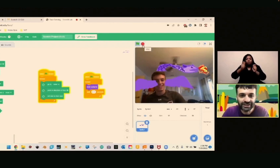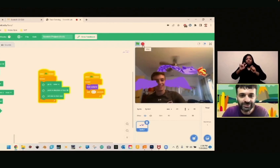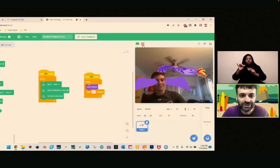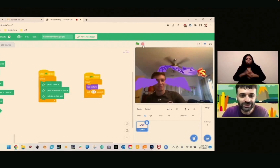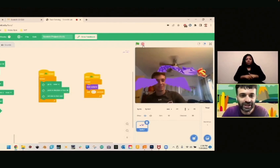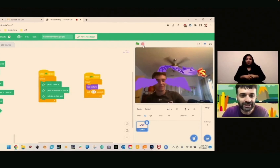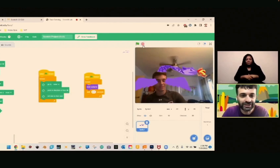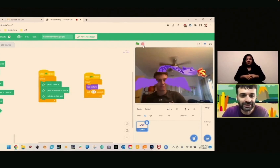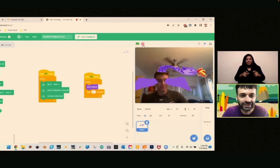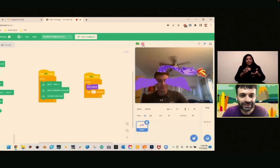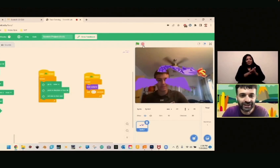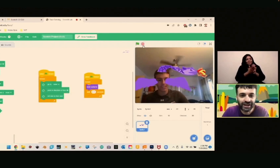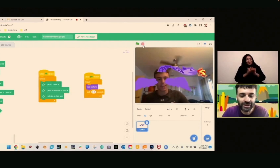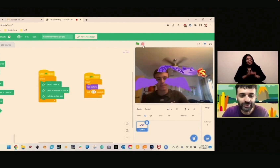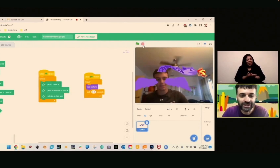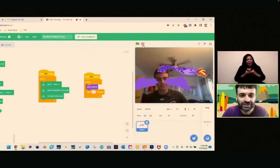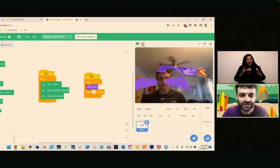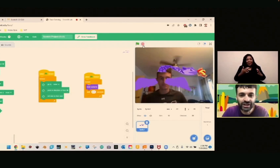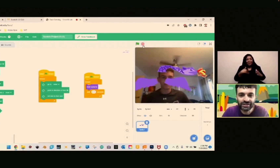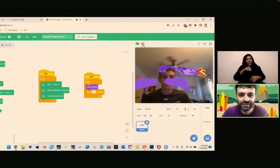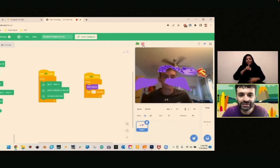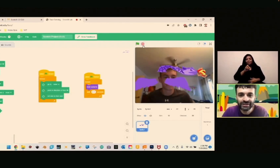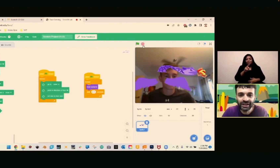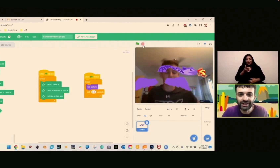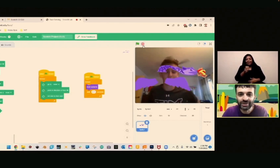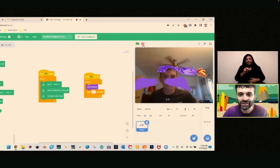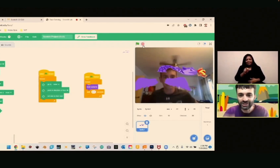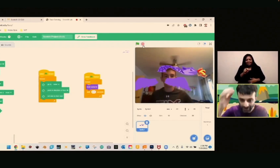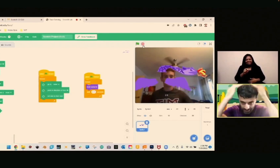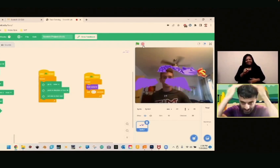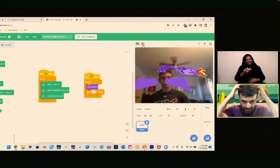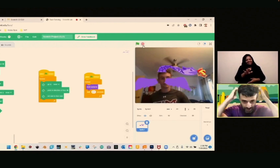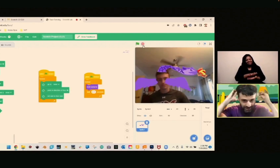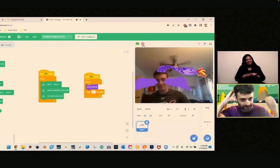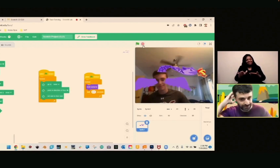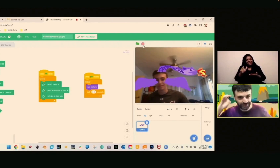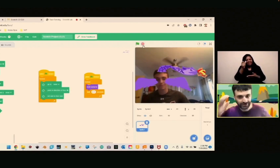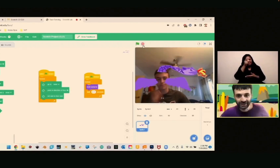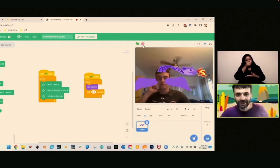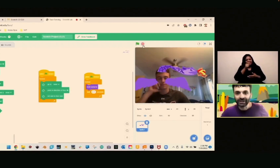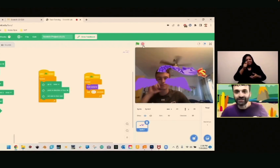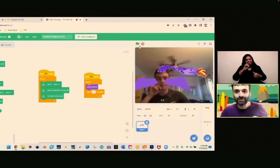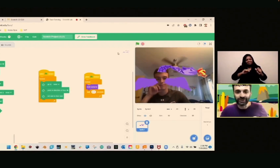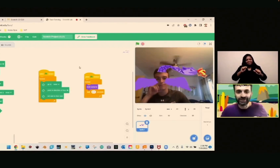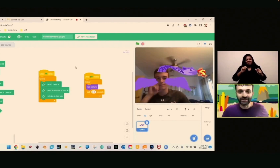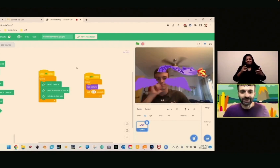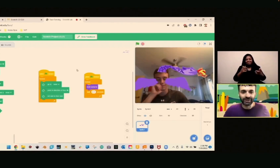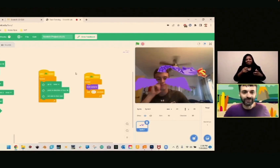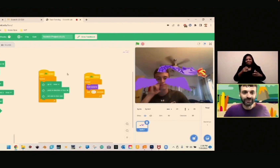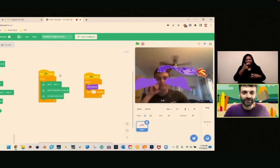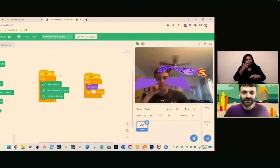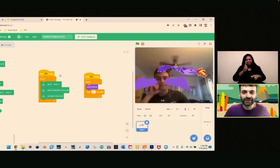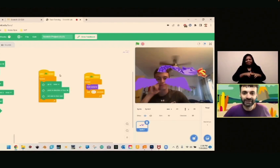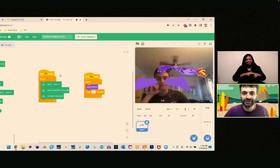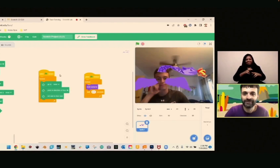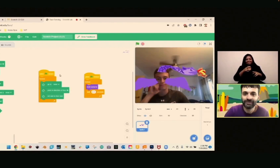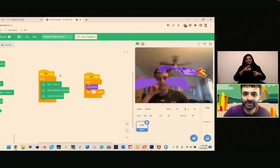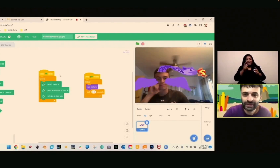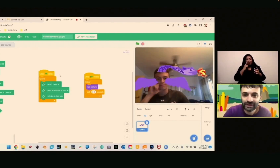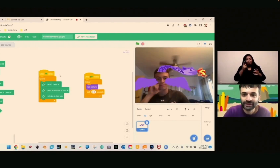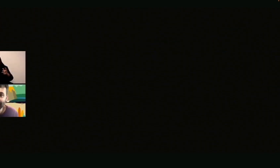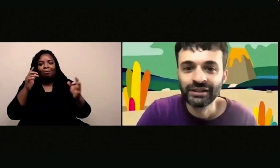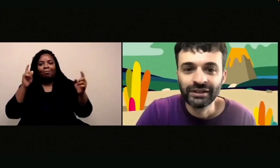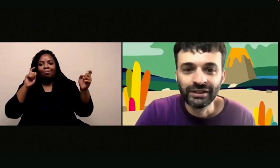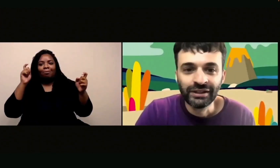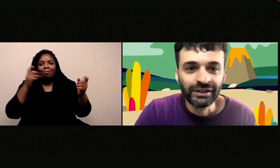あとこういう風についてくると時間がもっとあればも例えばこちらの方の